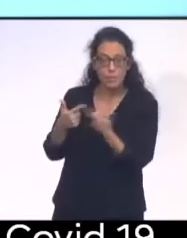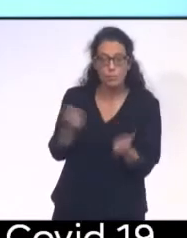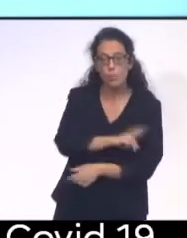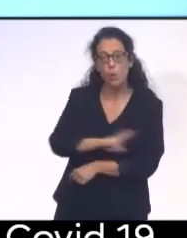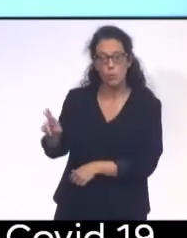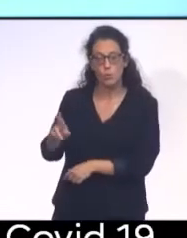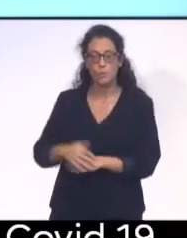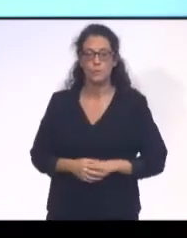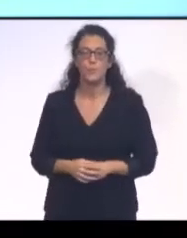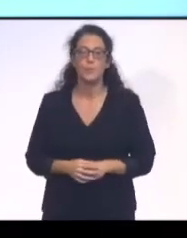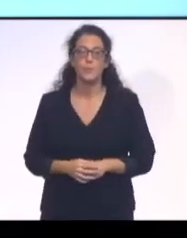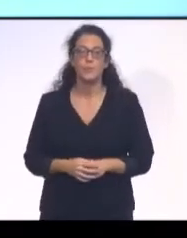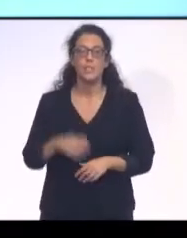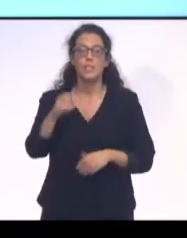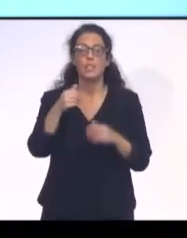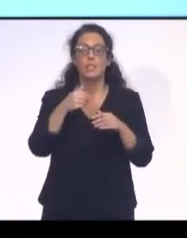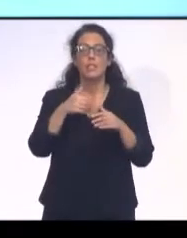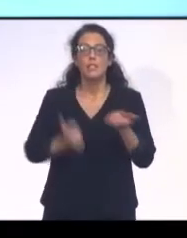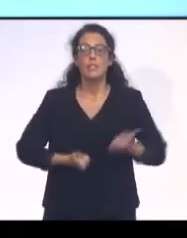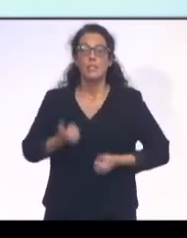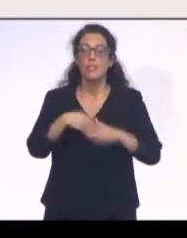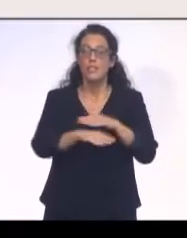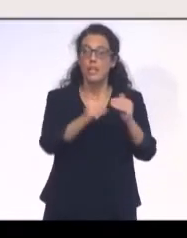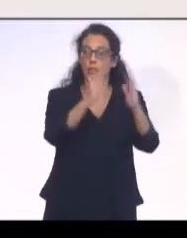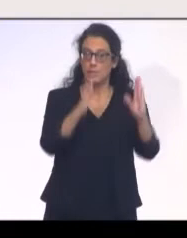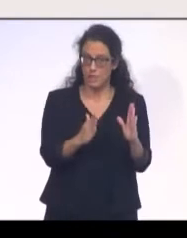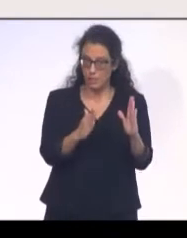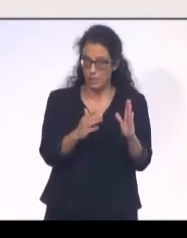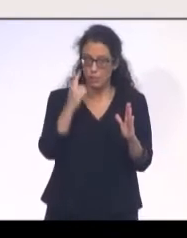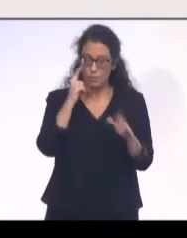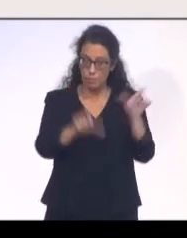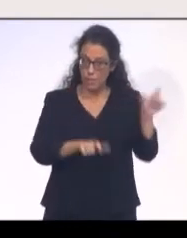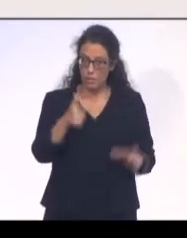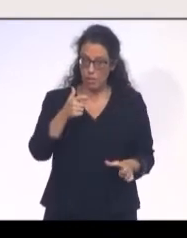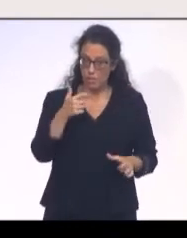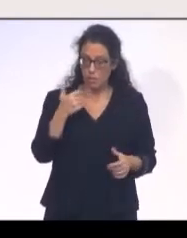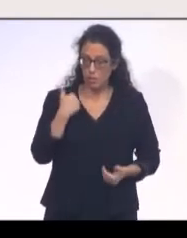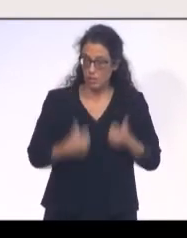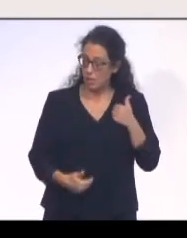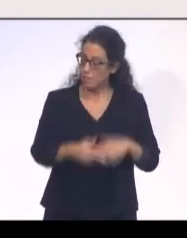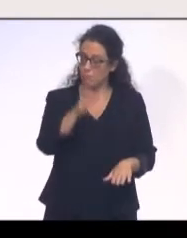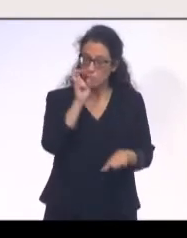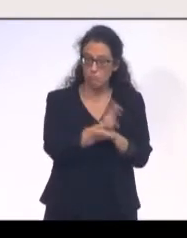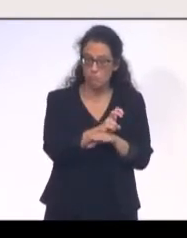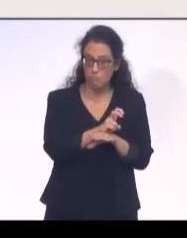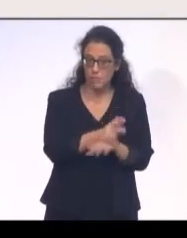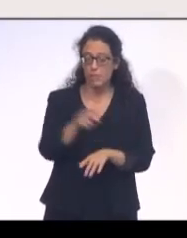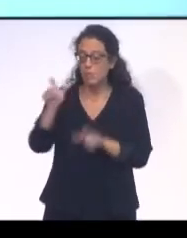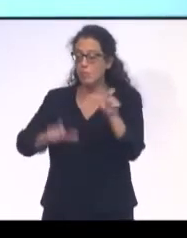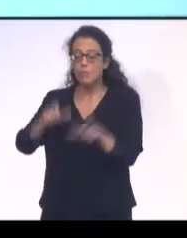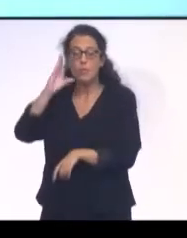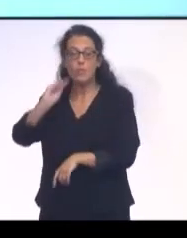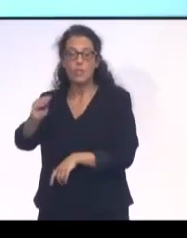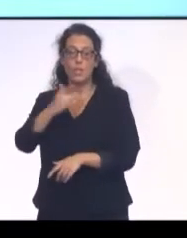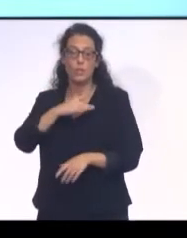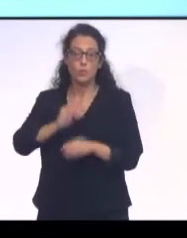à domicile. Les différents services à domicile pour les personnes handicapées sont maintenus. Tous les professionnels du soin, du service à la personne